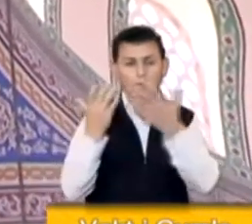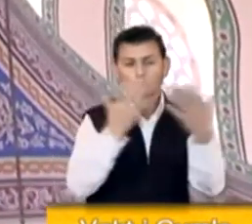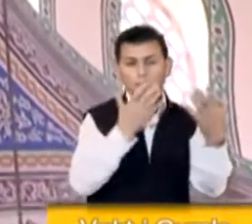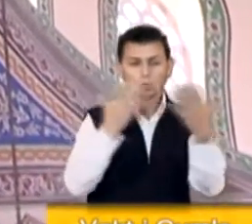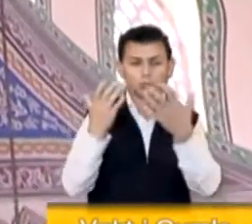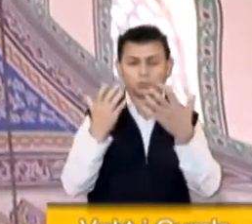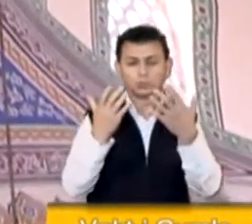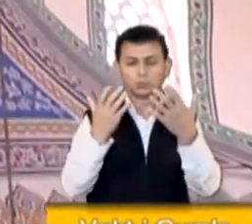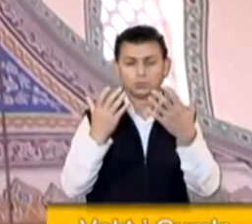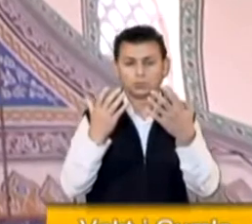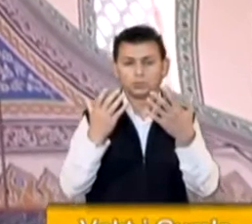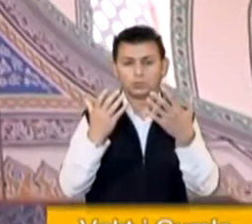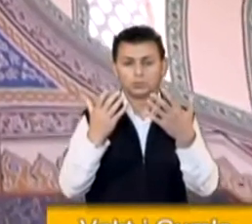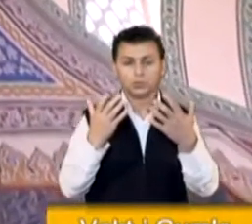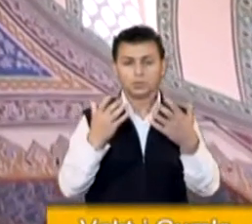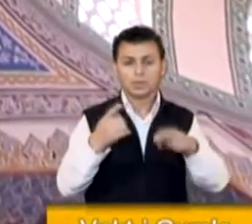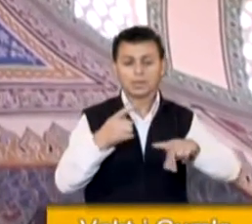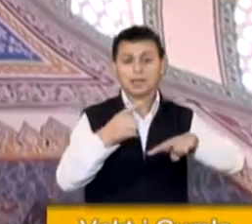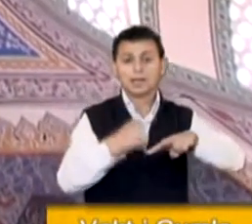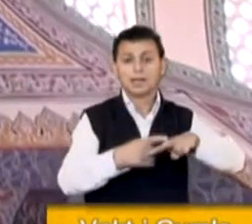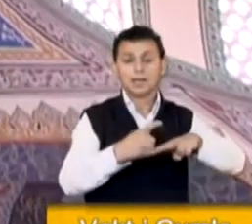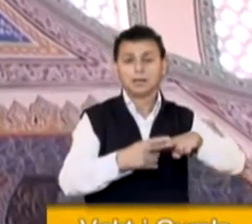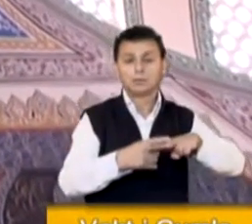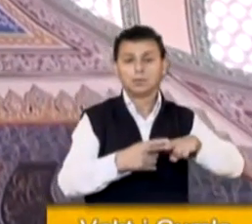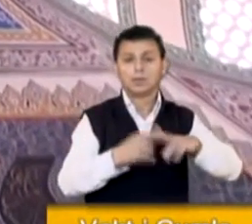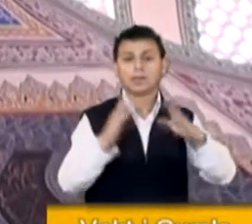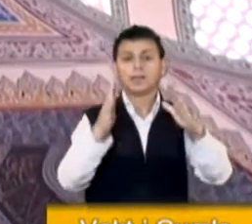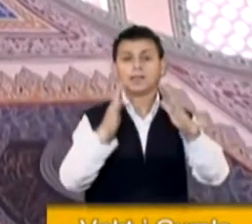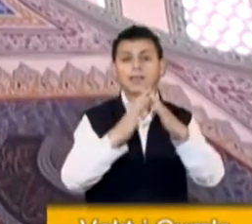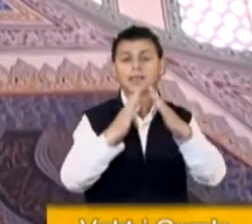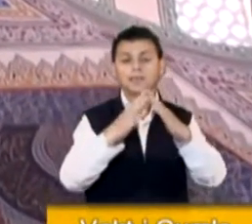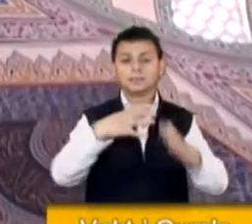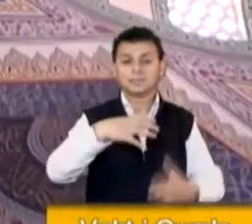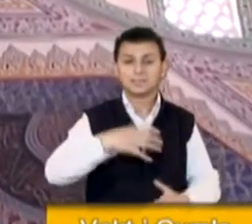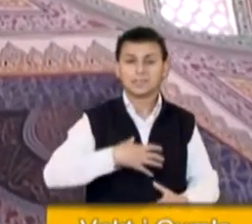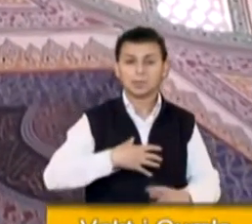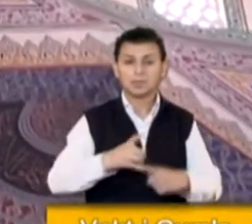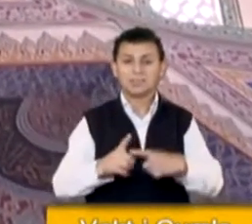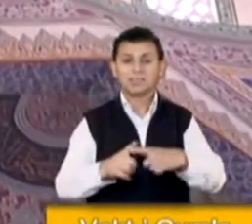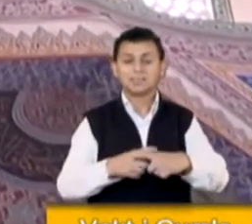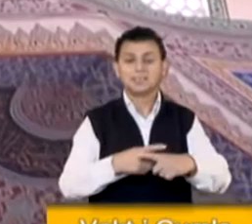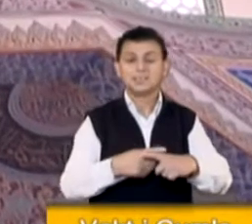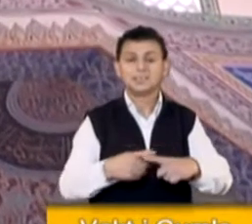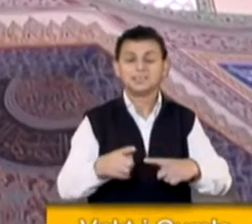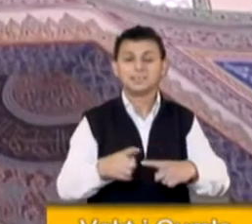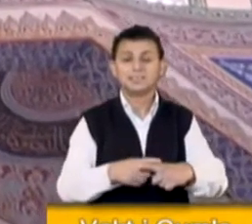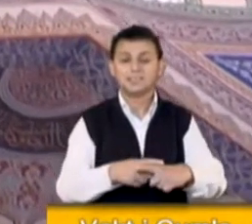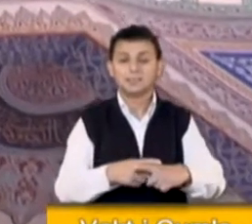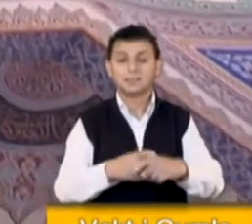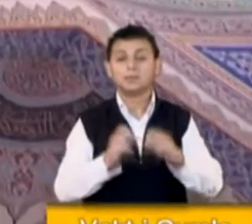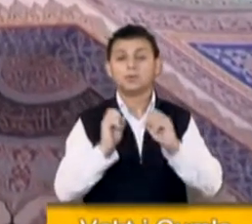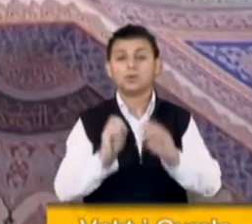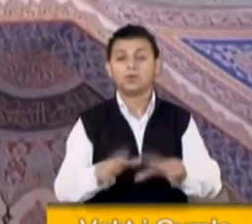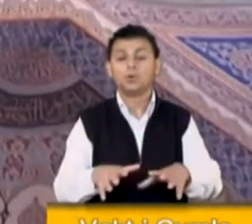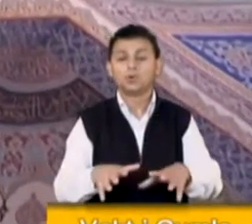ki, Abdullah'ın ev halkının şirk sayılan bir şeyi kullanmaya ihtiyaçları